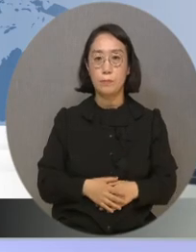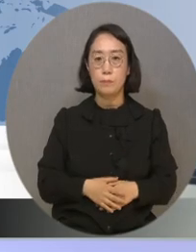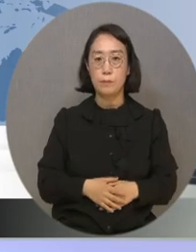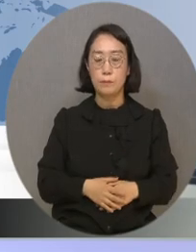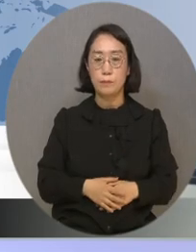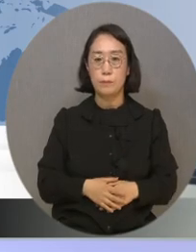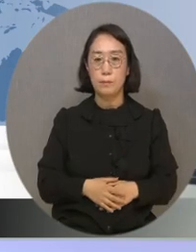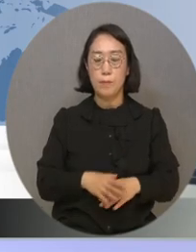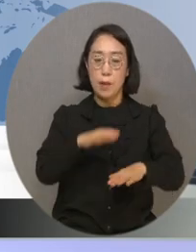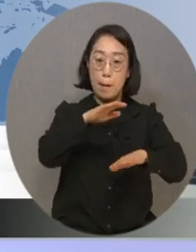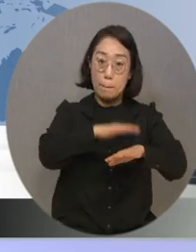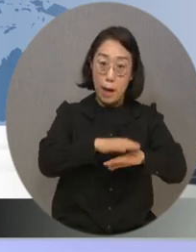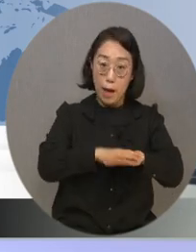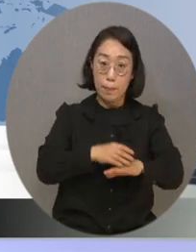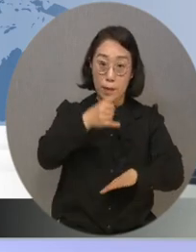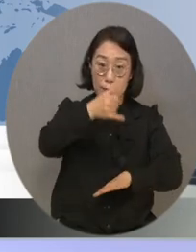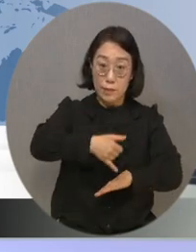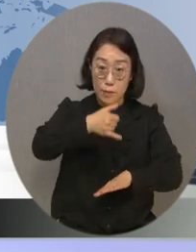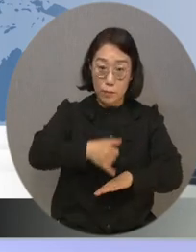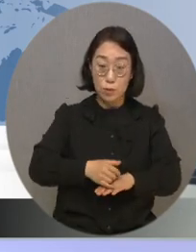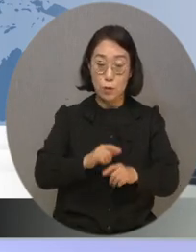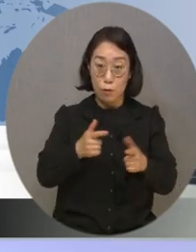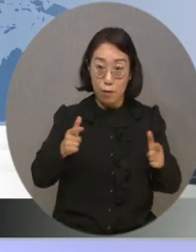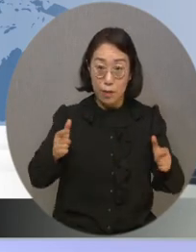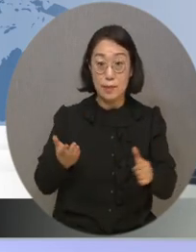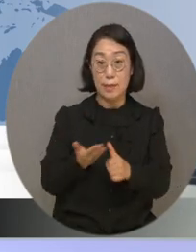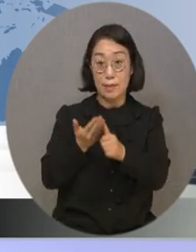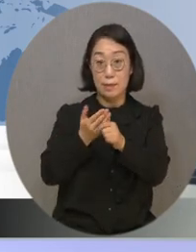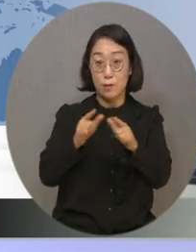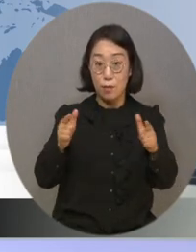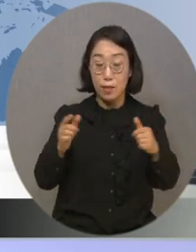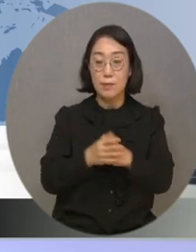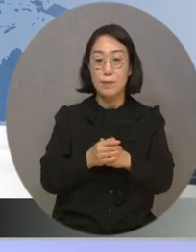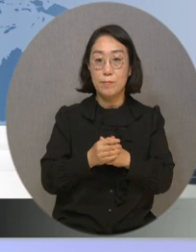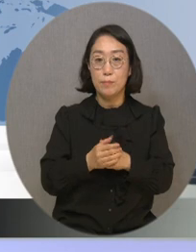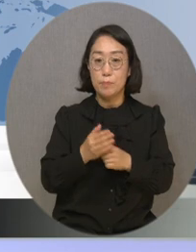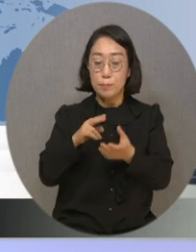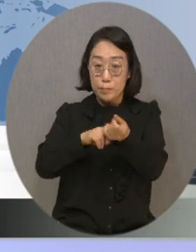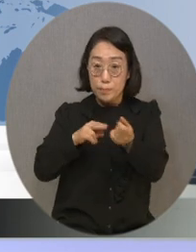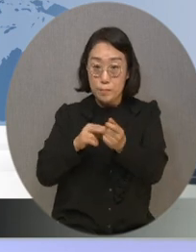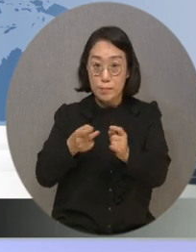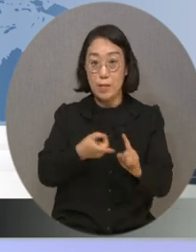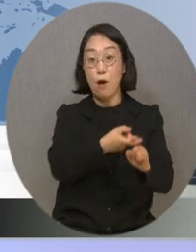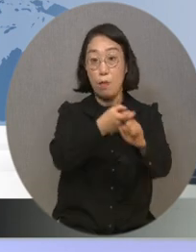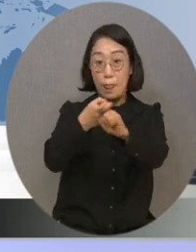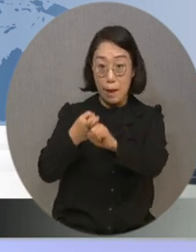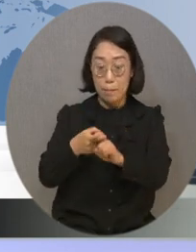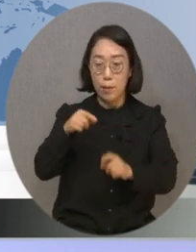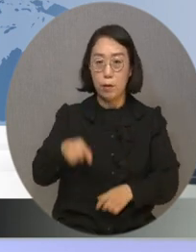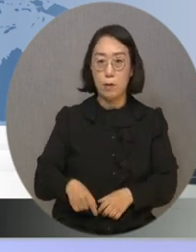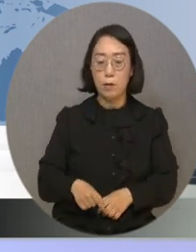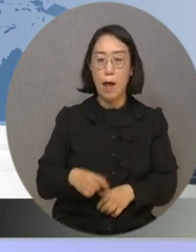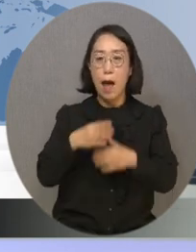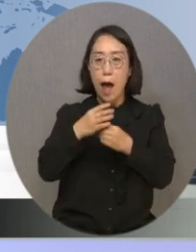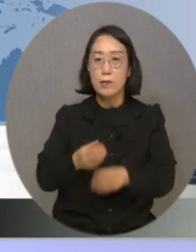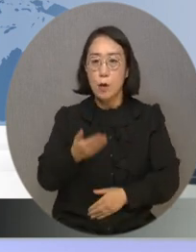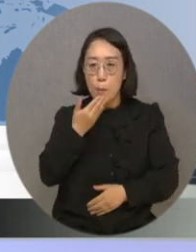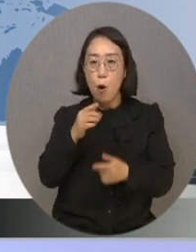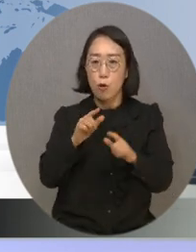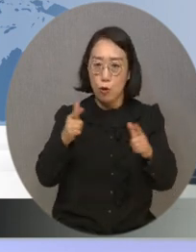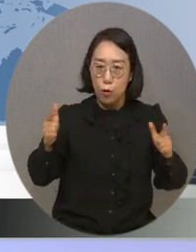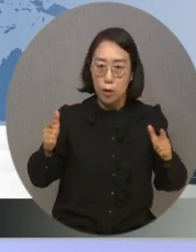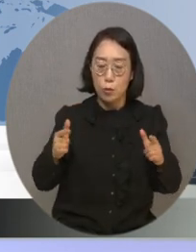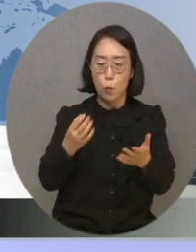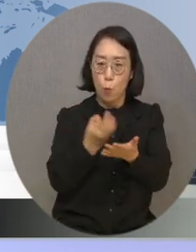우리 농축산물 소비촉진 국민운동연합인 농소연이 국민에게는 안전한 먹거리를, 생산자에게는 소득